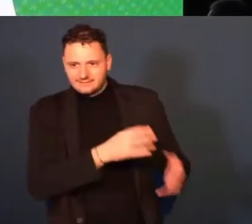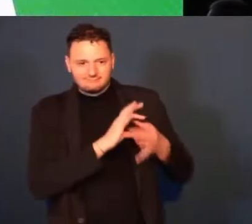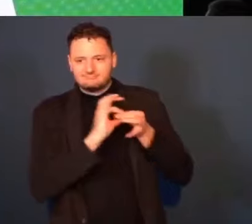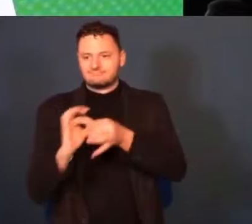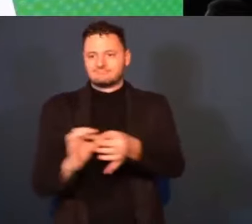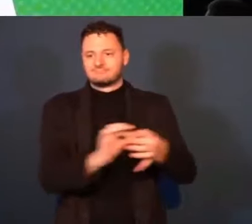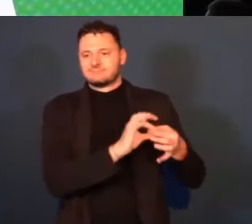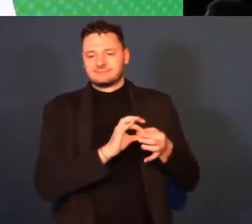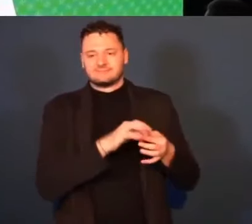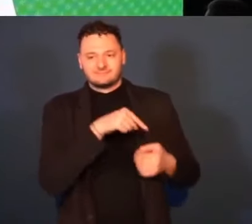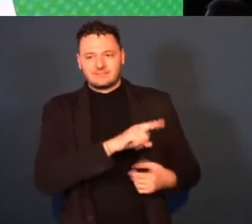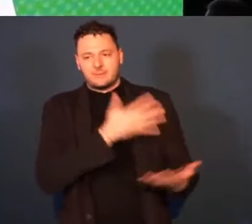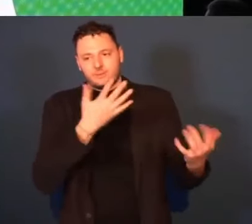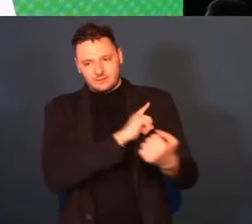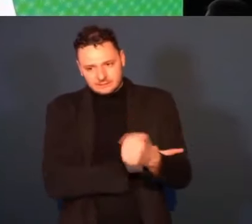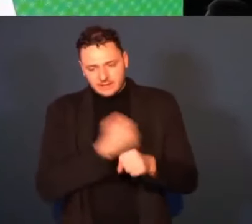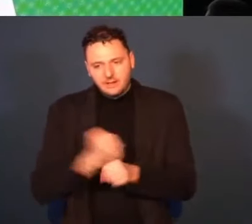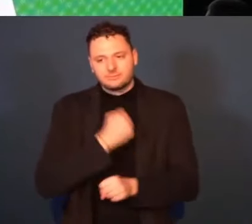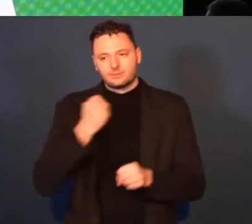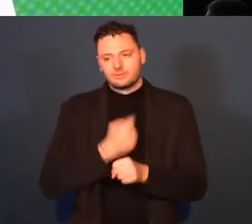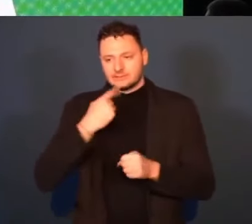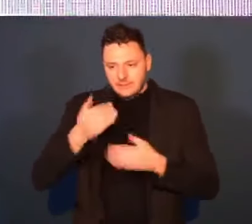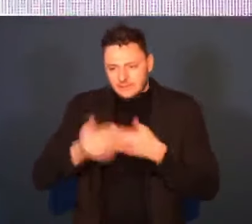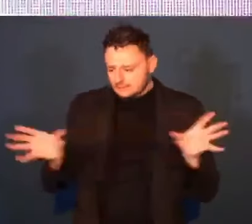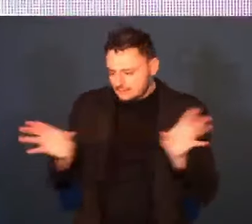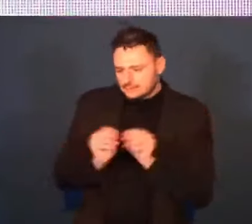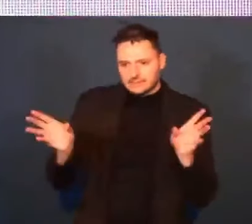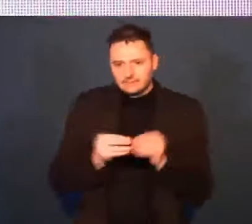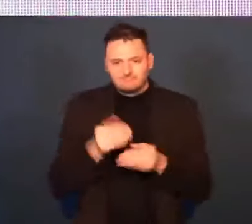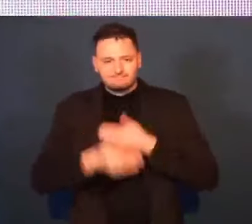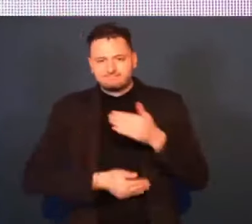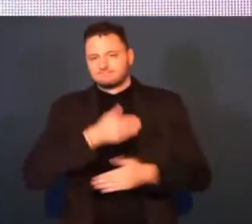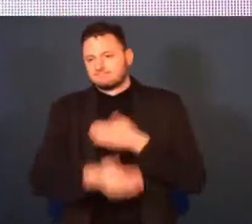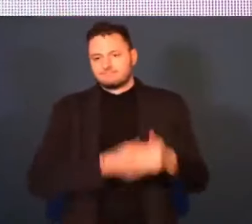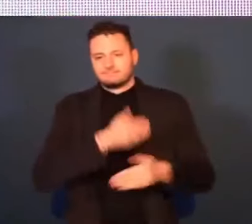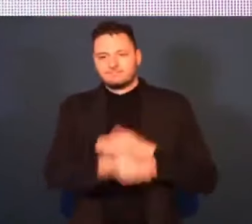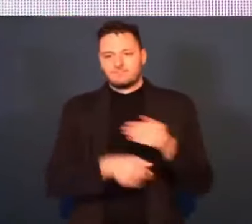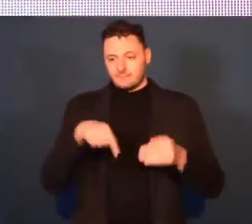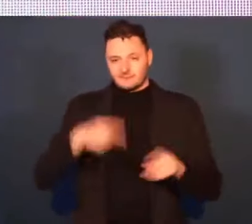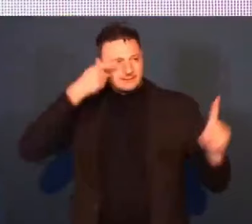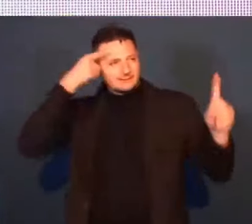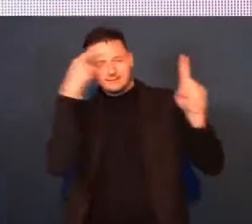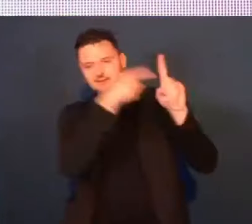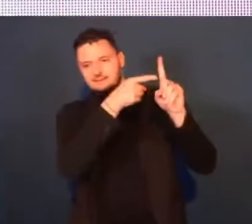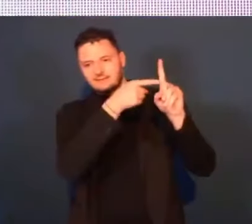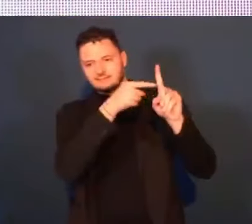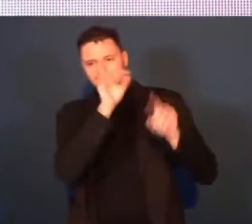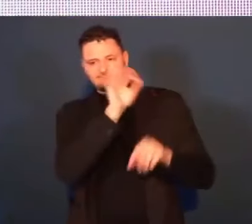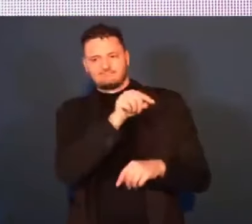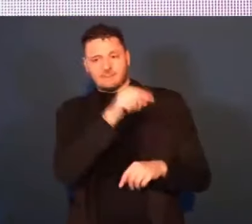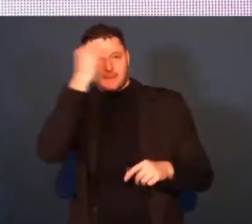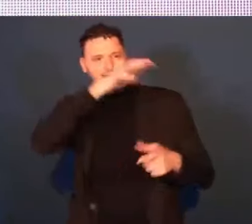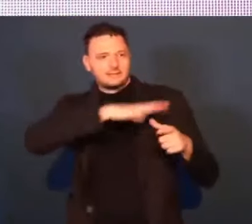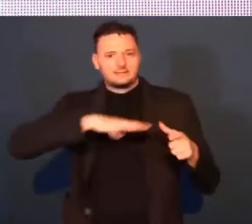Това усилие да правим нещата заедно е инвестиция точно в тази наша България. И в